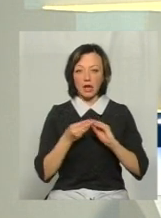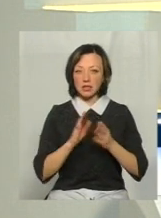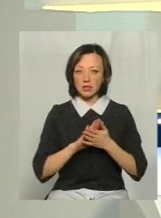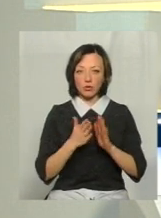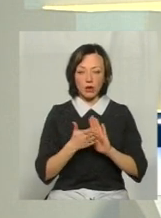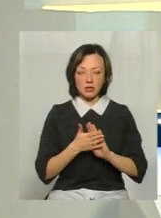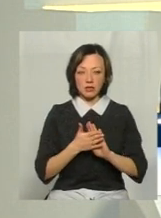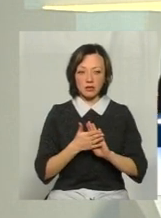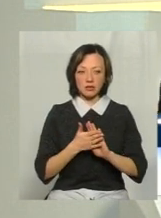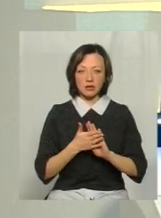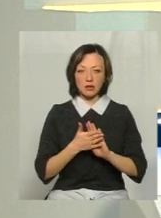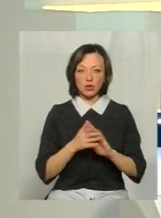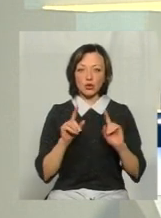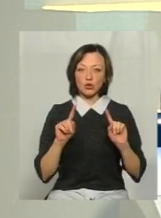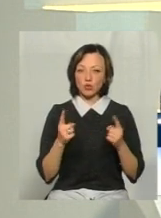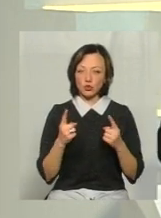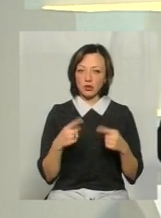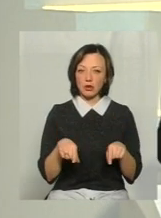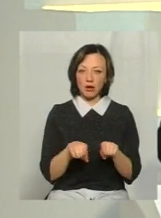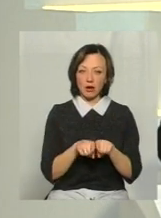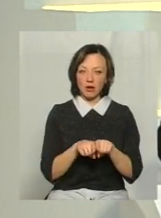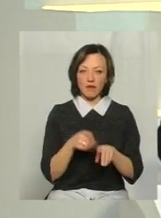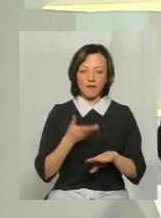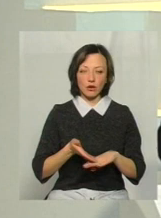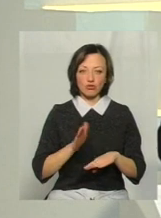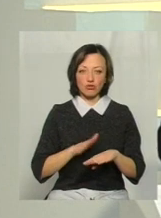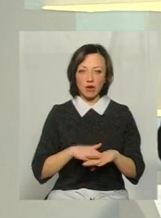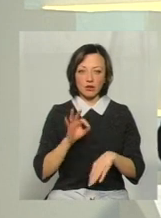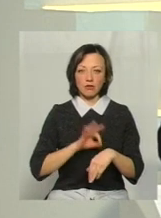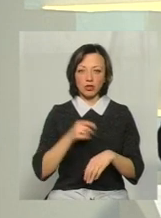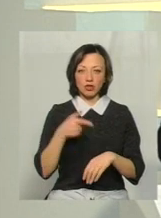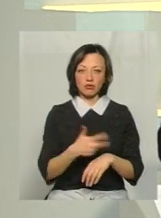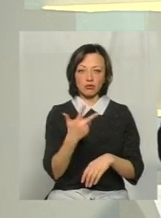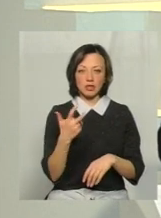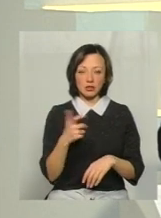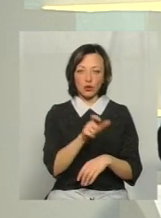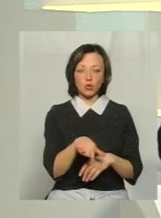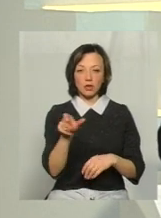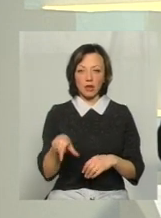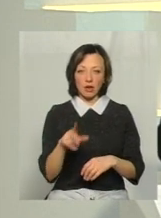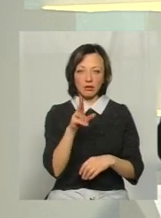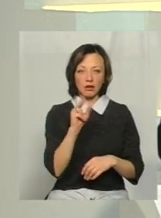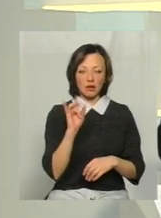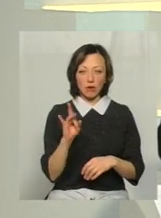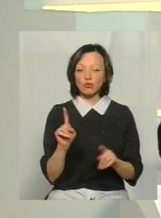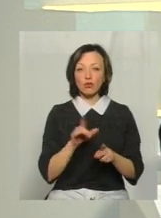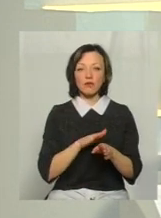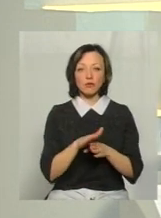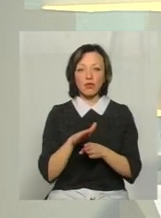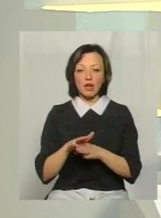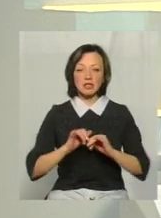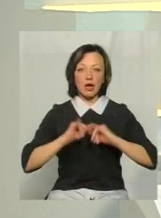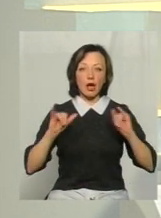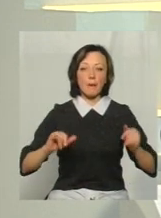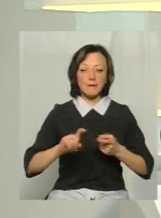ситуація дуже така важка, там майже 1300 людей захворіло на кір. Що відбувається?